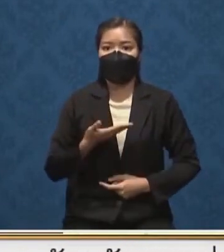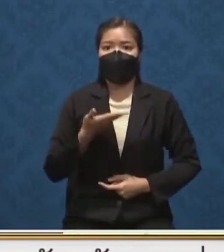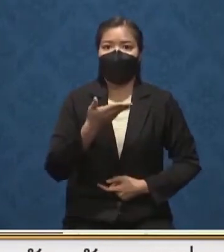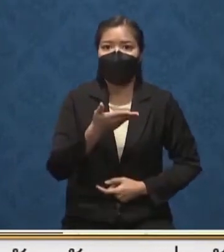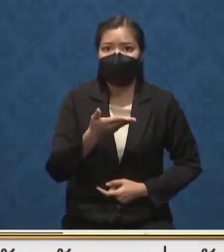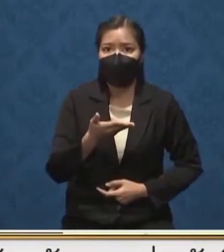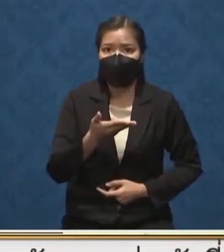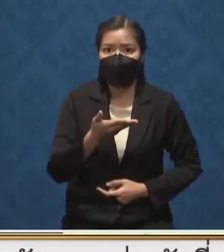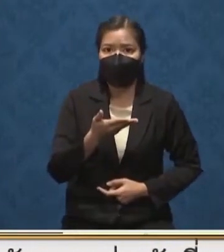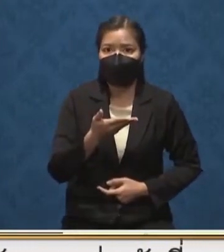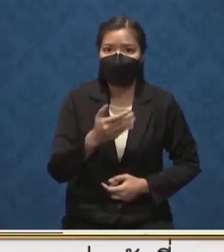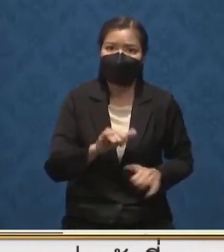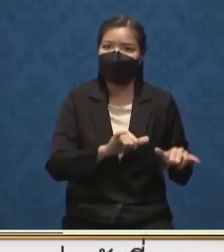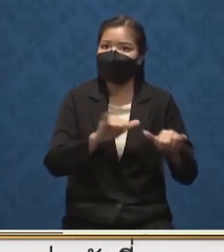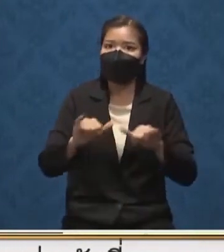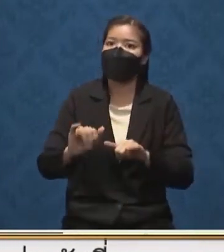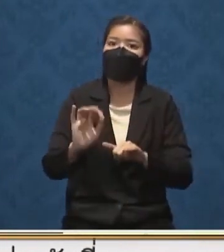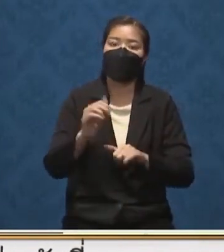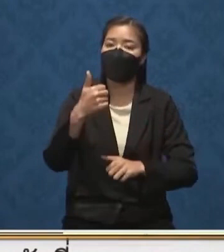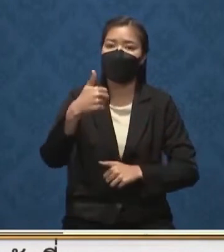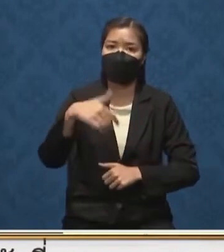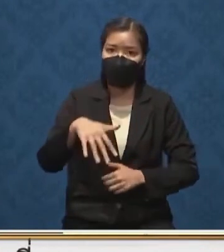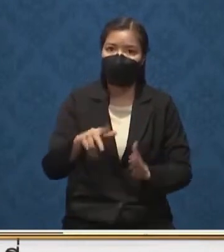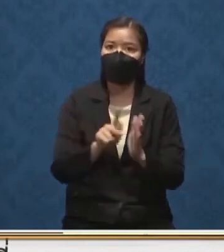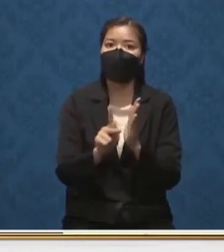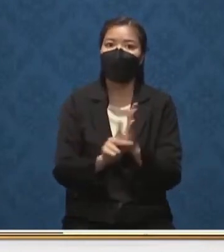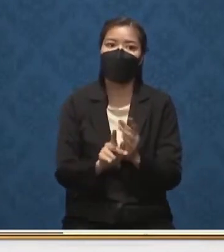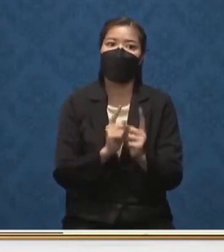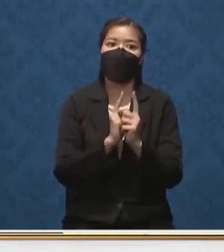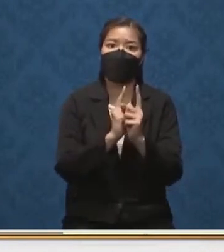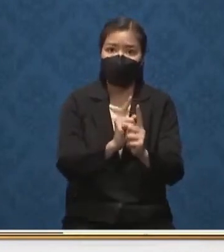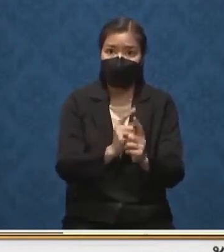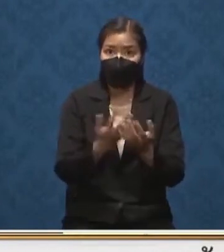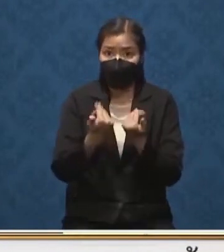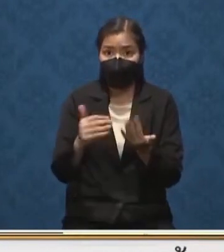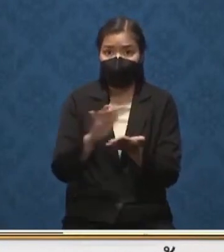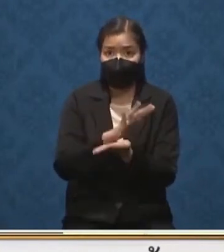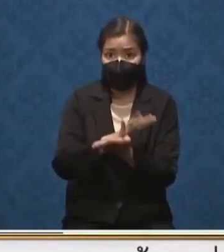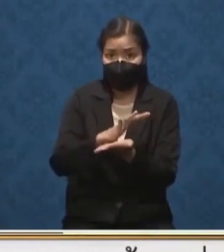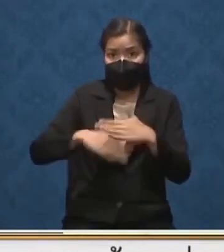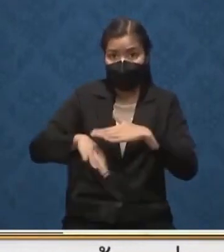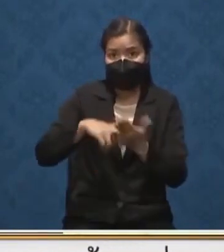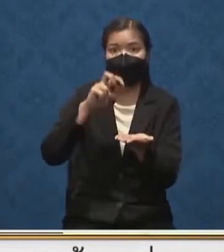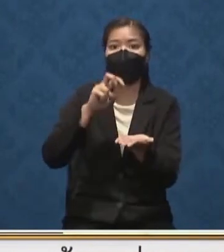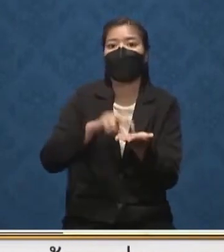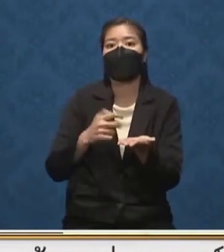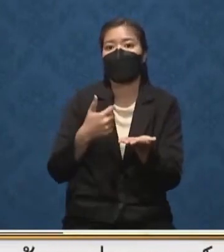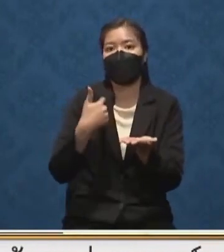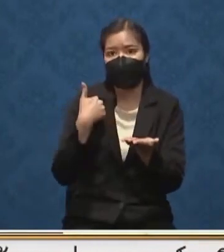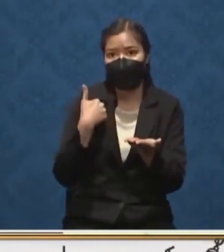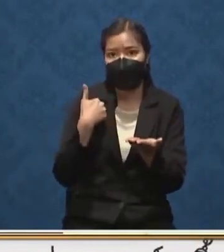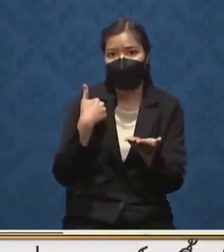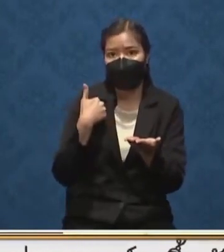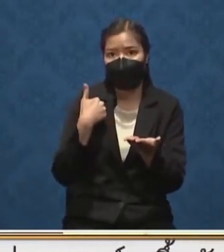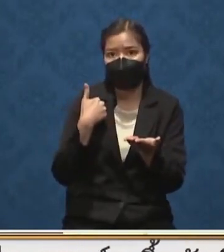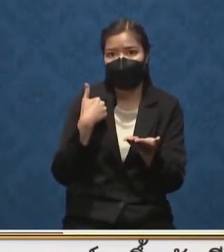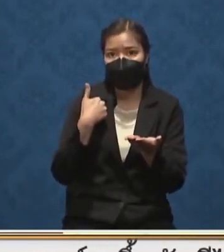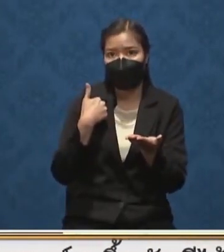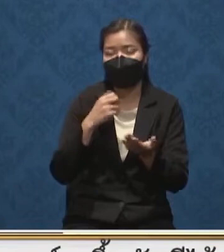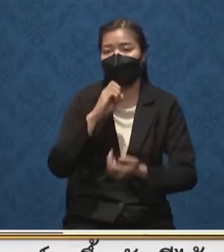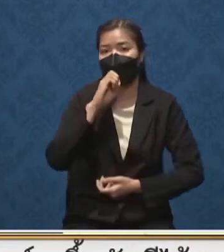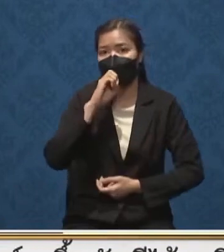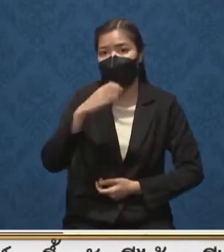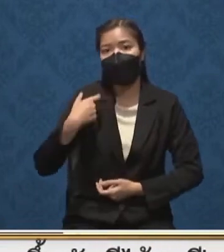ได้โดยกฎหมายนะครับขณะนี้เขาถือเอกสารสิทธิ์ตามกฎหมายเขาก็ฟรองกันอยู่ศาลก็ต้องดูตามกฎ